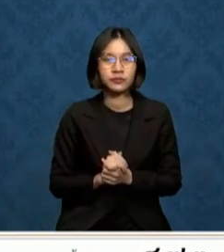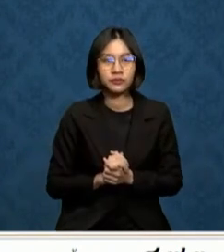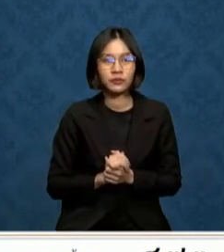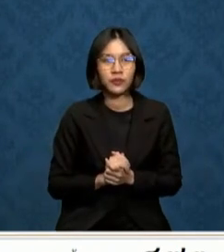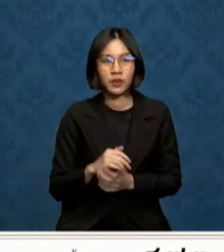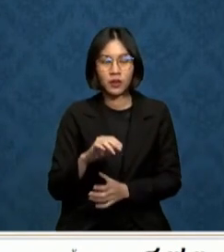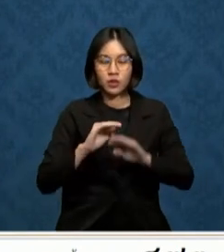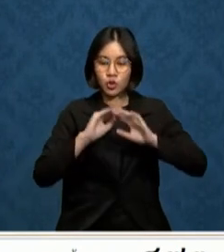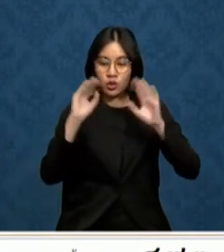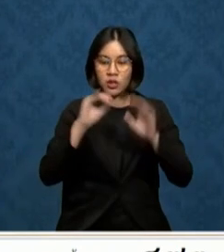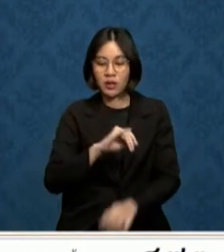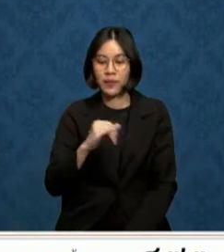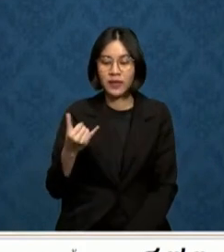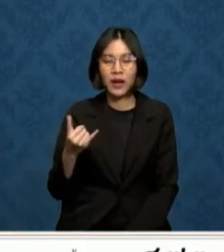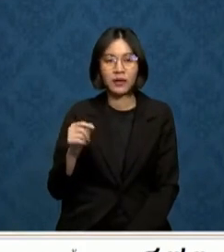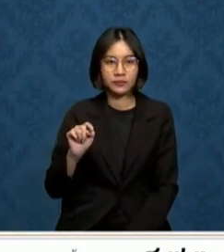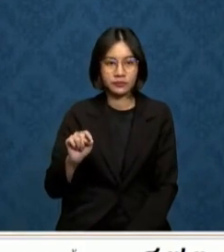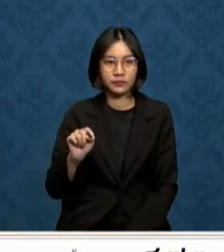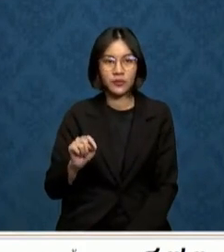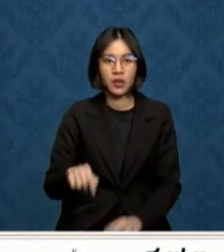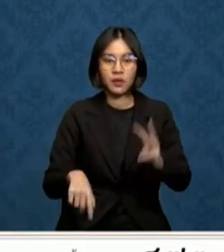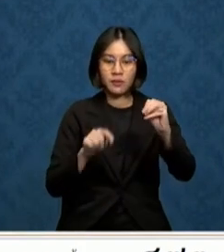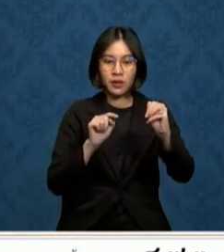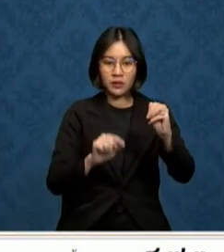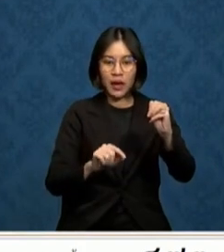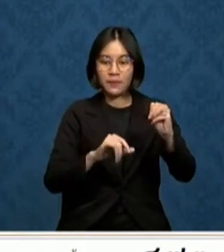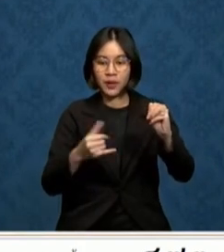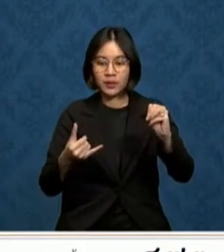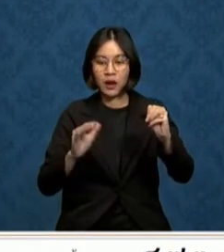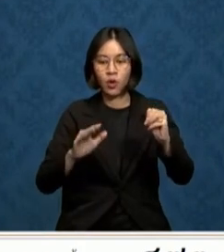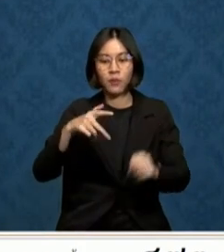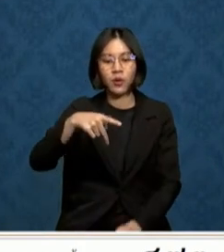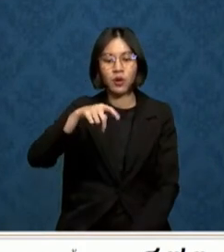บางส่วนบางข้อบางมาตราในพรบ